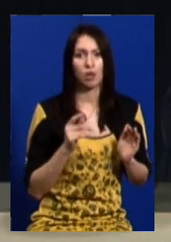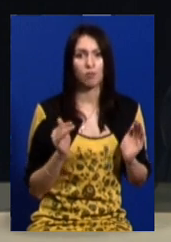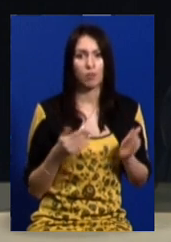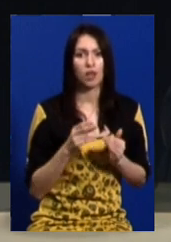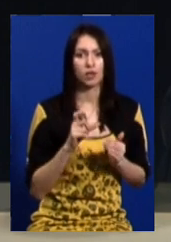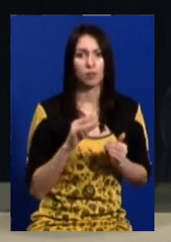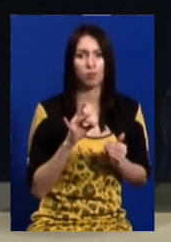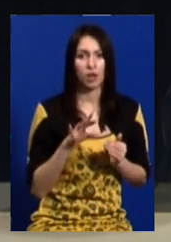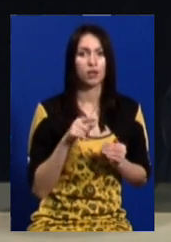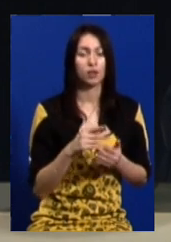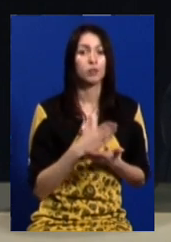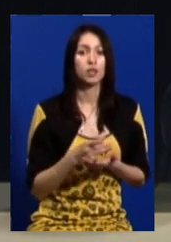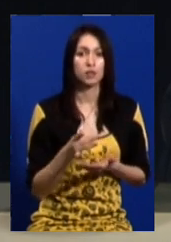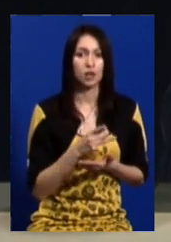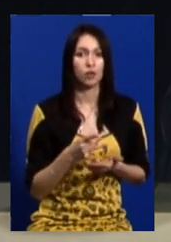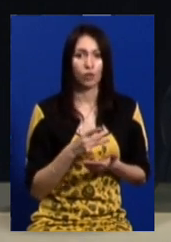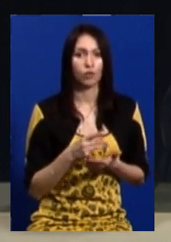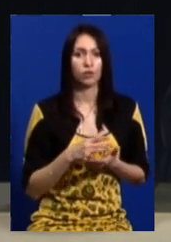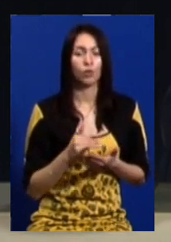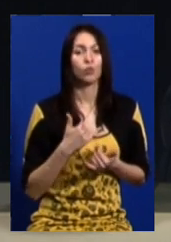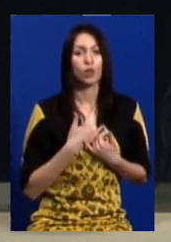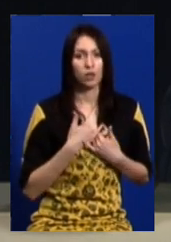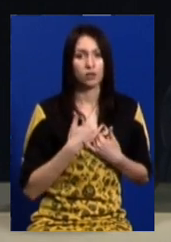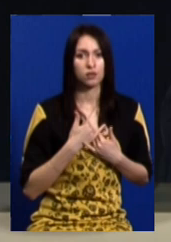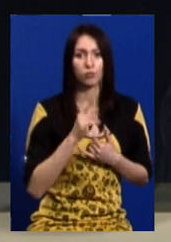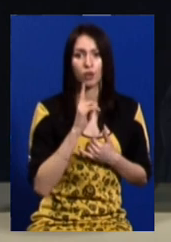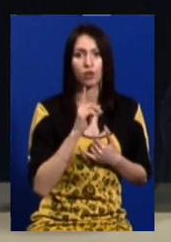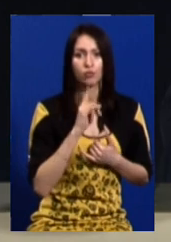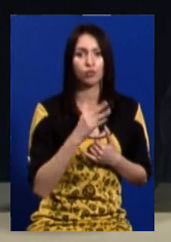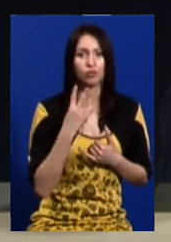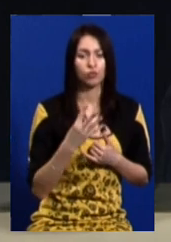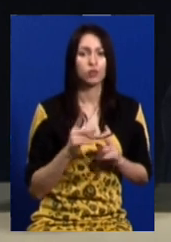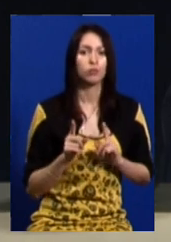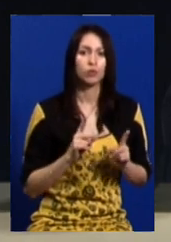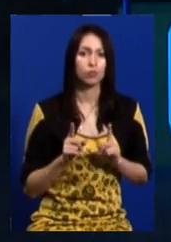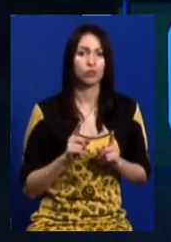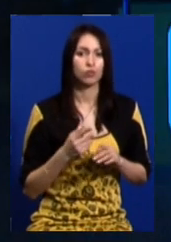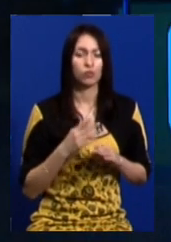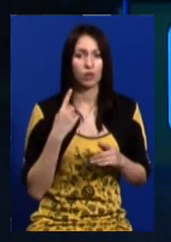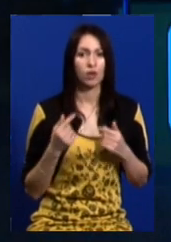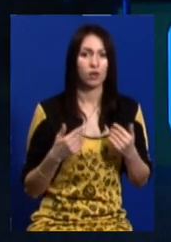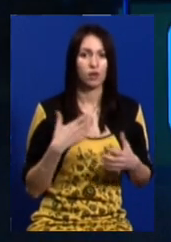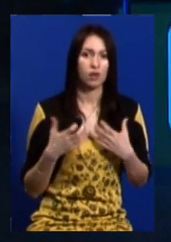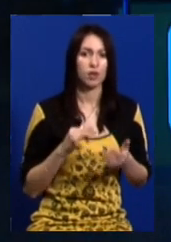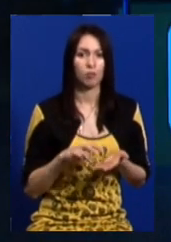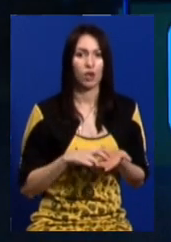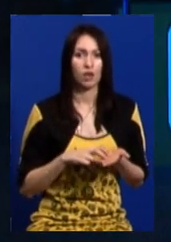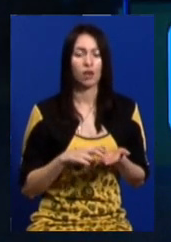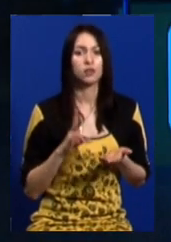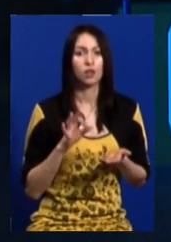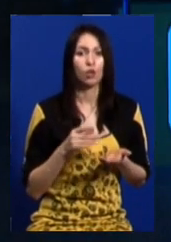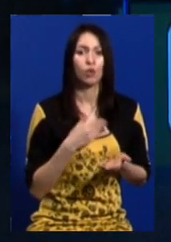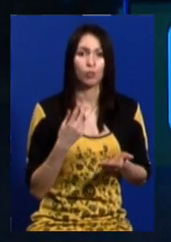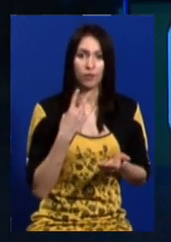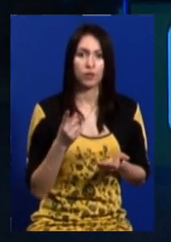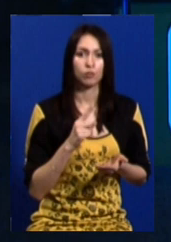вже є райони, що немає вже жодних цей. Нас поки що 4, тому що вагаються, ще поки що бояться. Хоча ми бачимо,